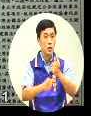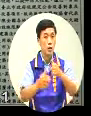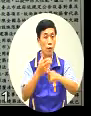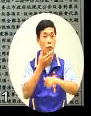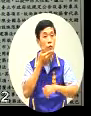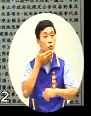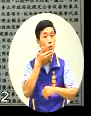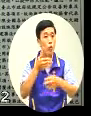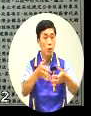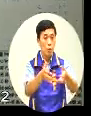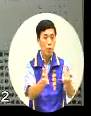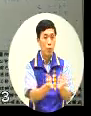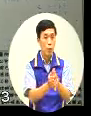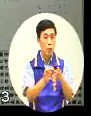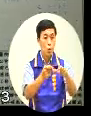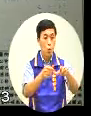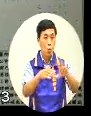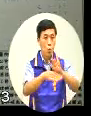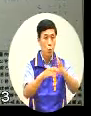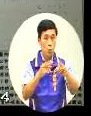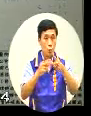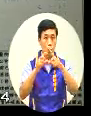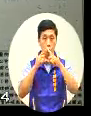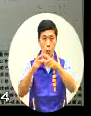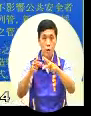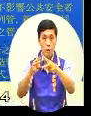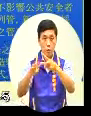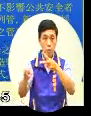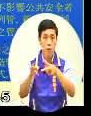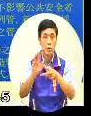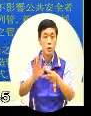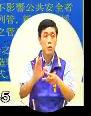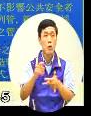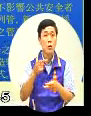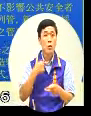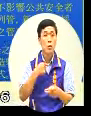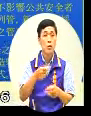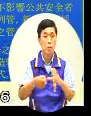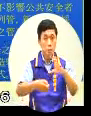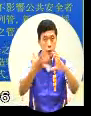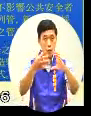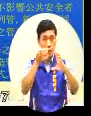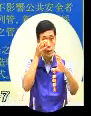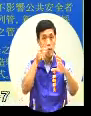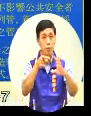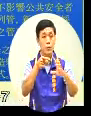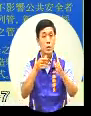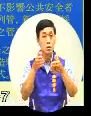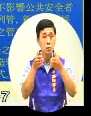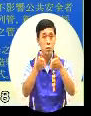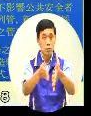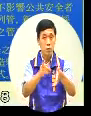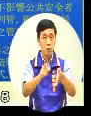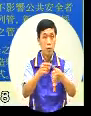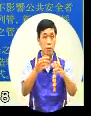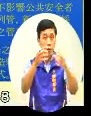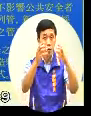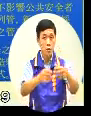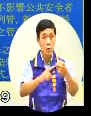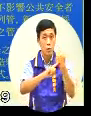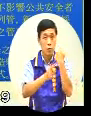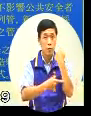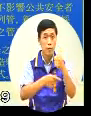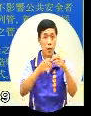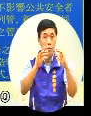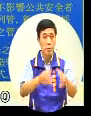他们哈，在我特别把那个案子这边啊，我把它调出来，就是这里，针对建筑法实施